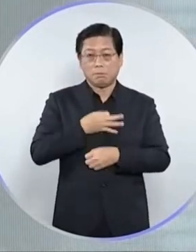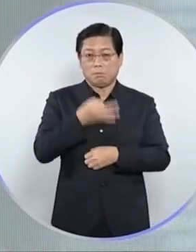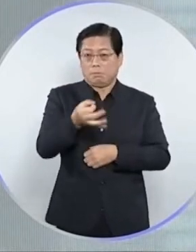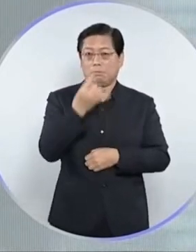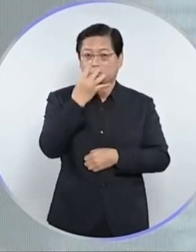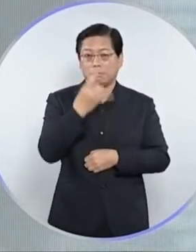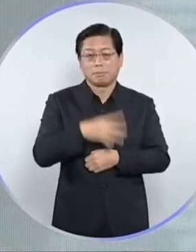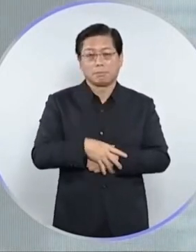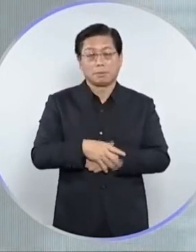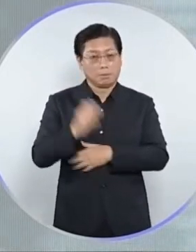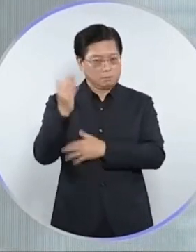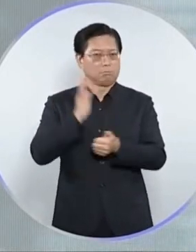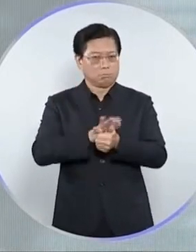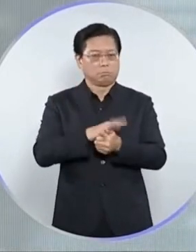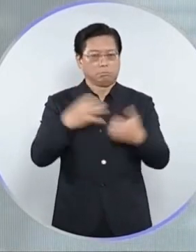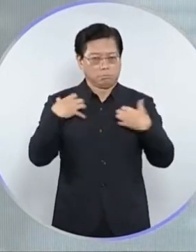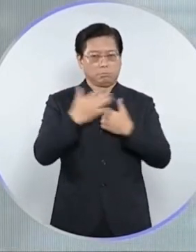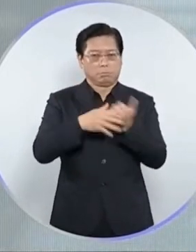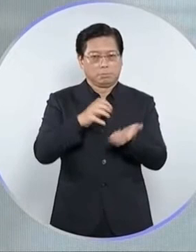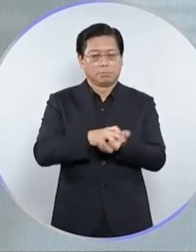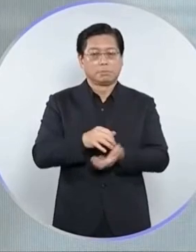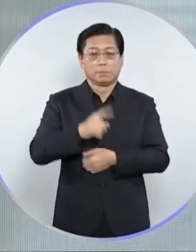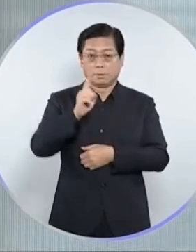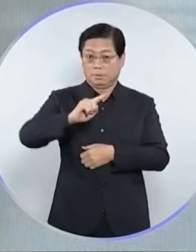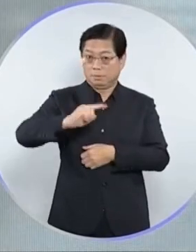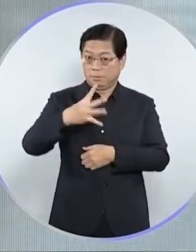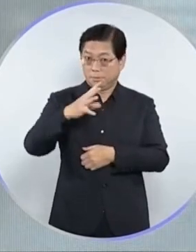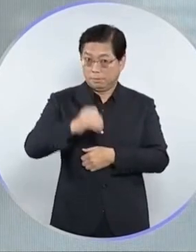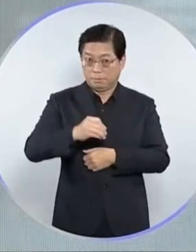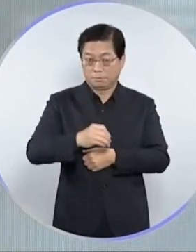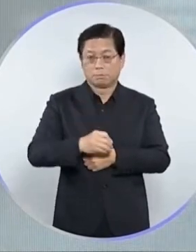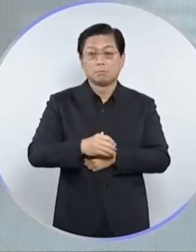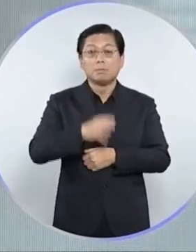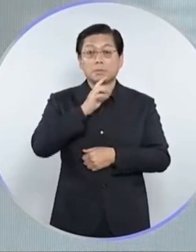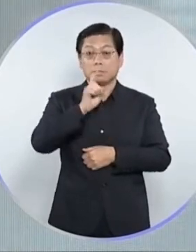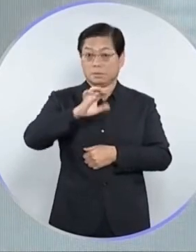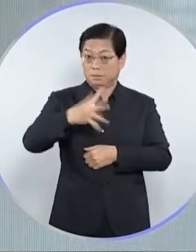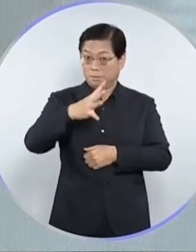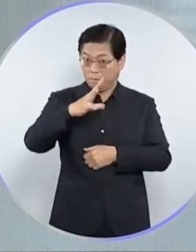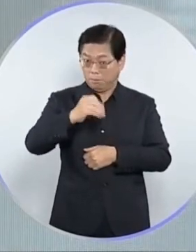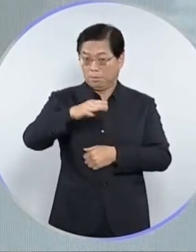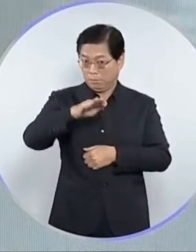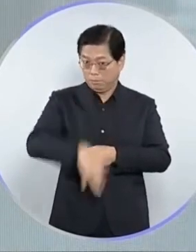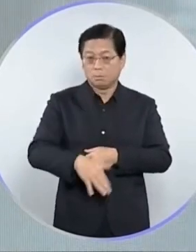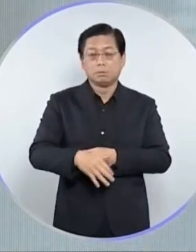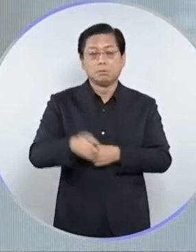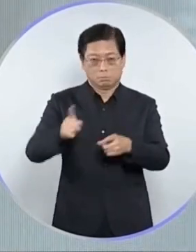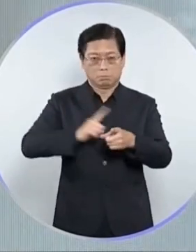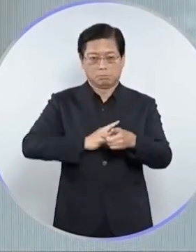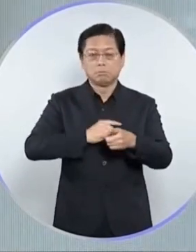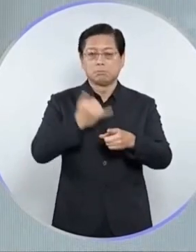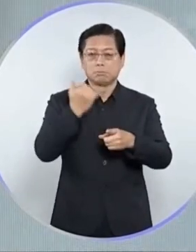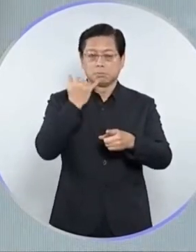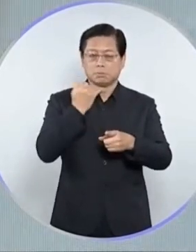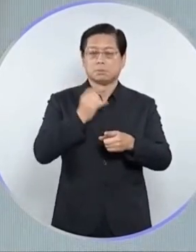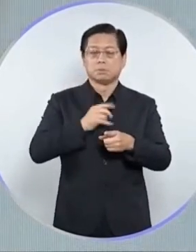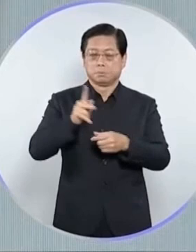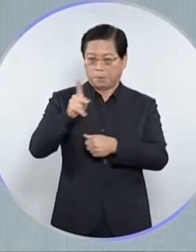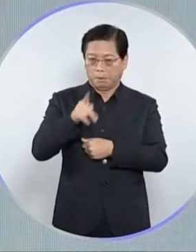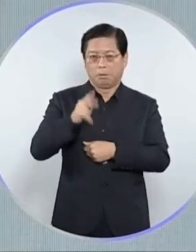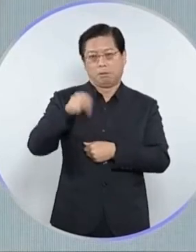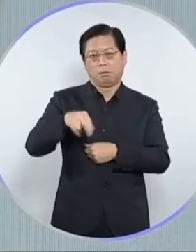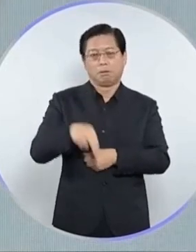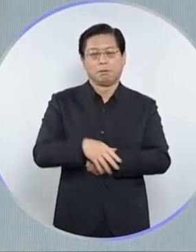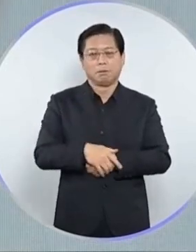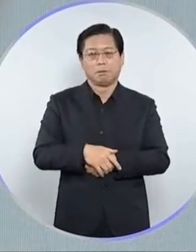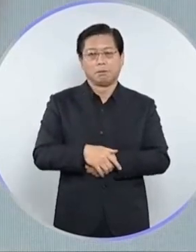来，政府来给他担保1500万，是1500万以下你都可以用这个方式来